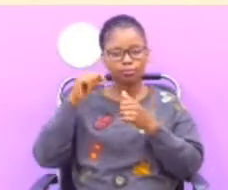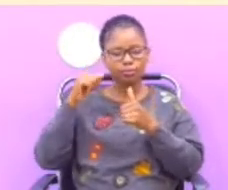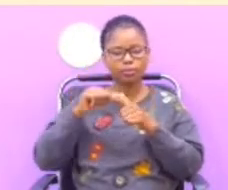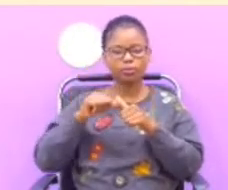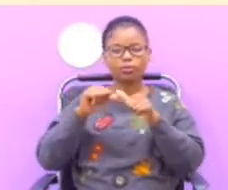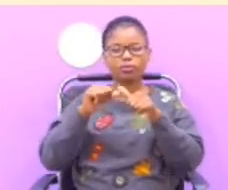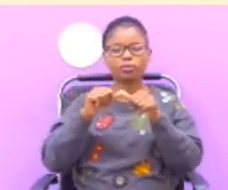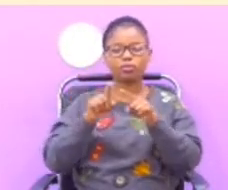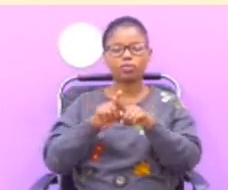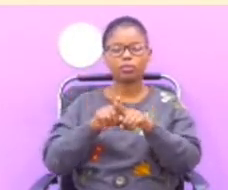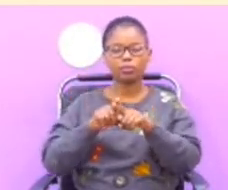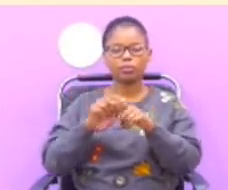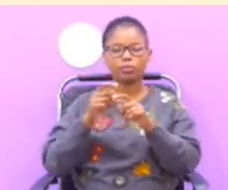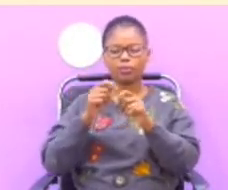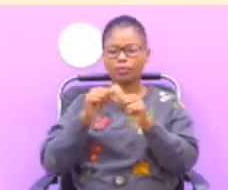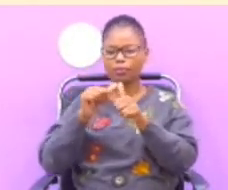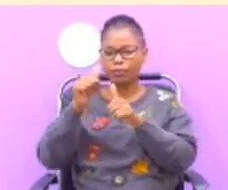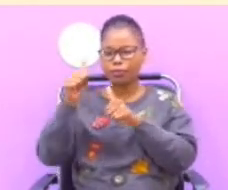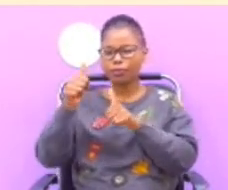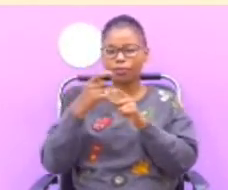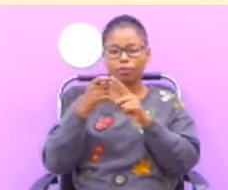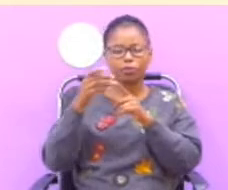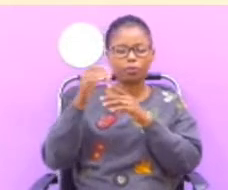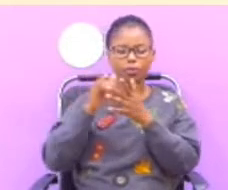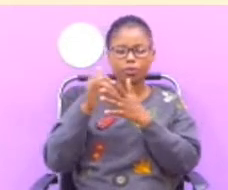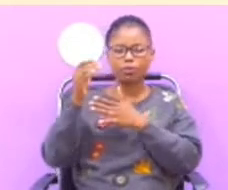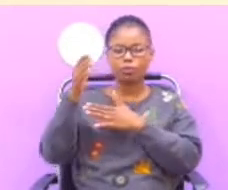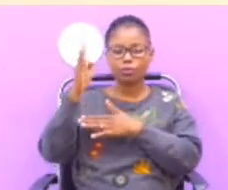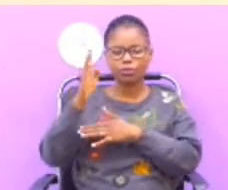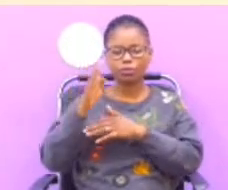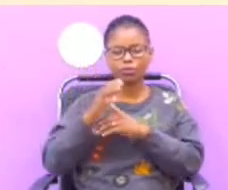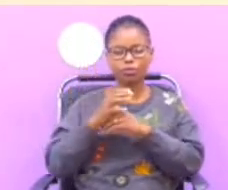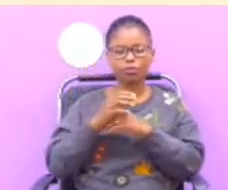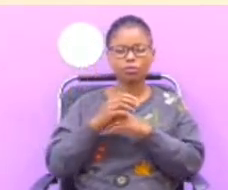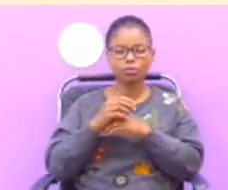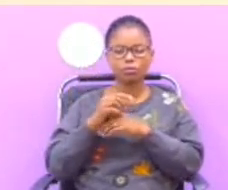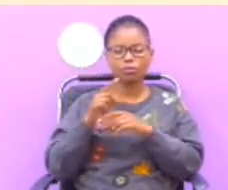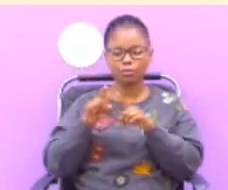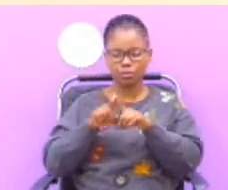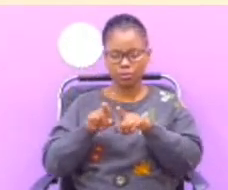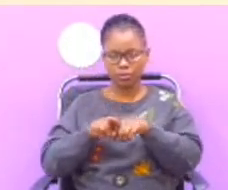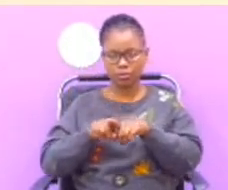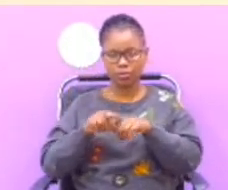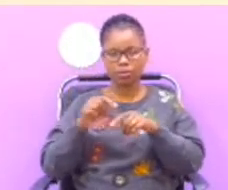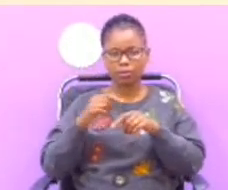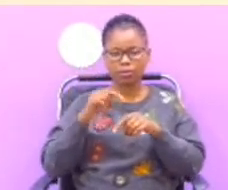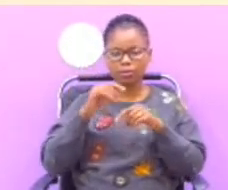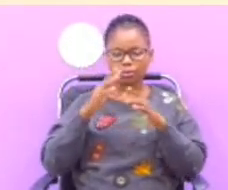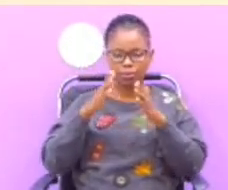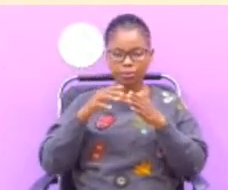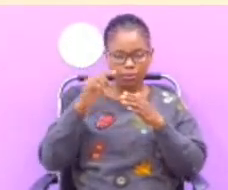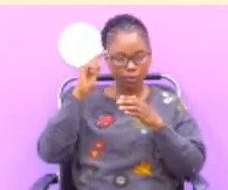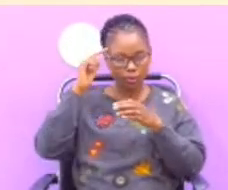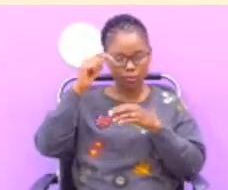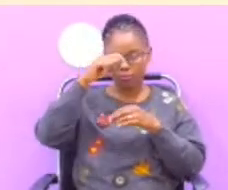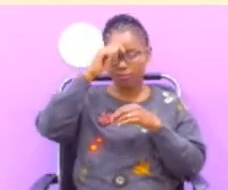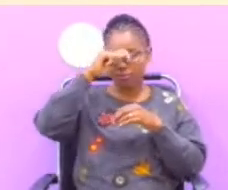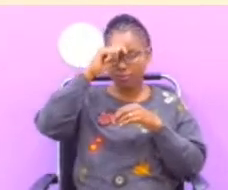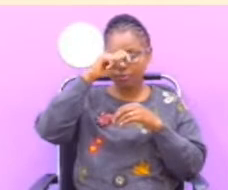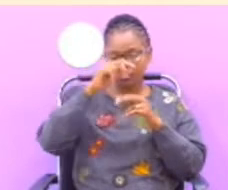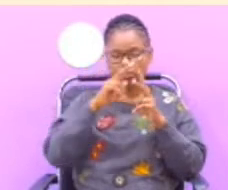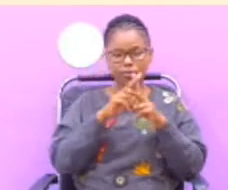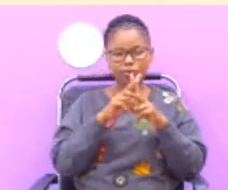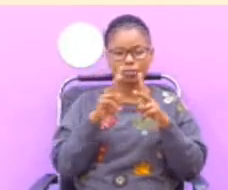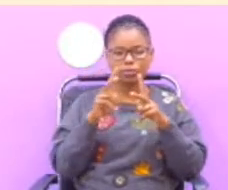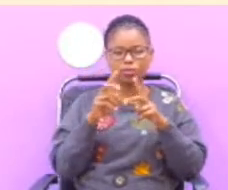mesiri ya magai. No uge wa mudu, akorago getenga nani na uge wa gai. Na mudu wanage muge mono, no